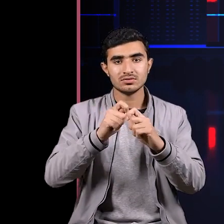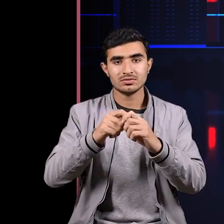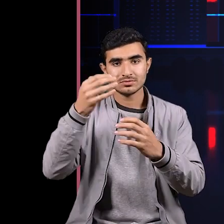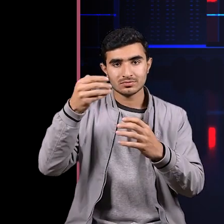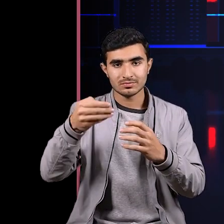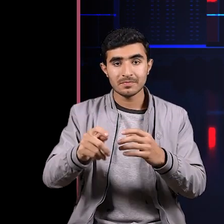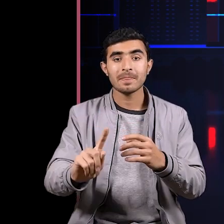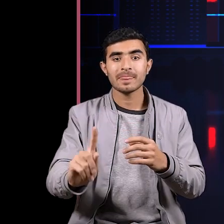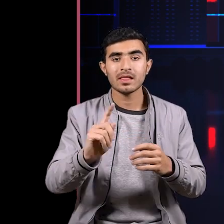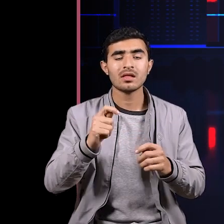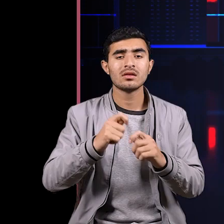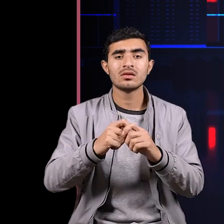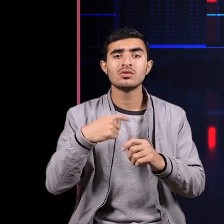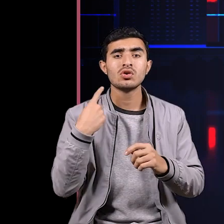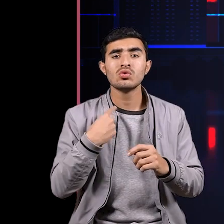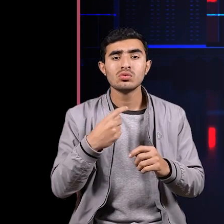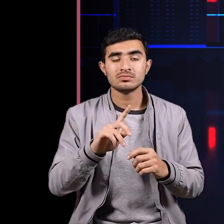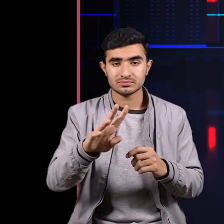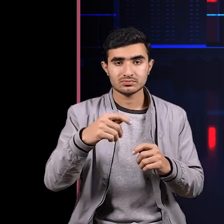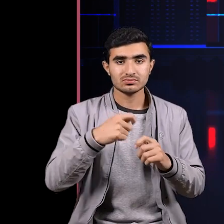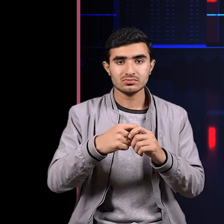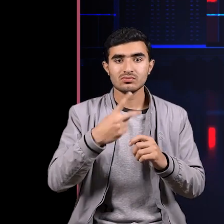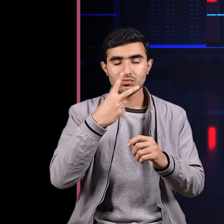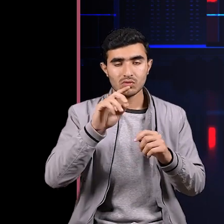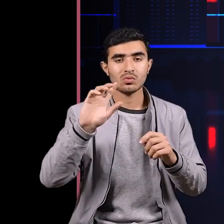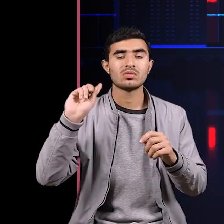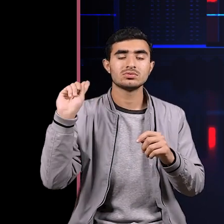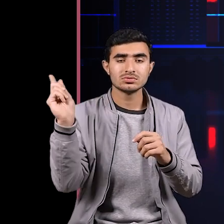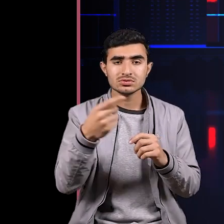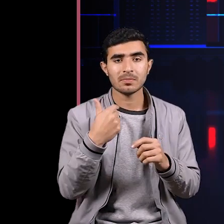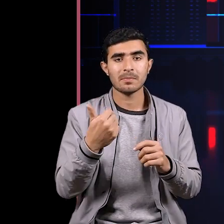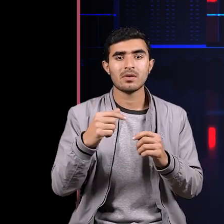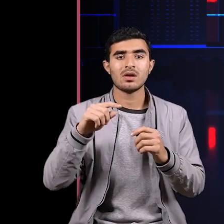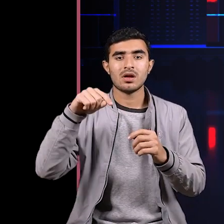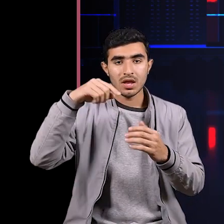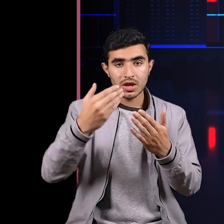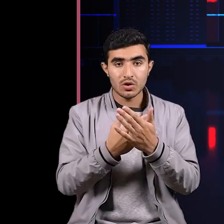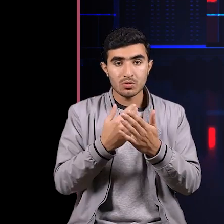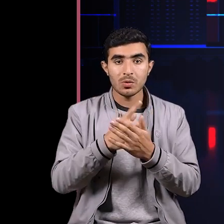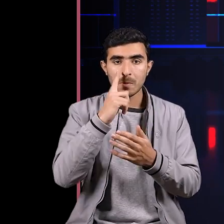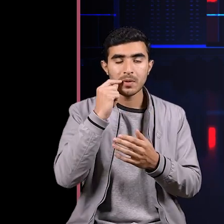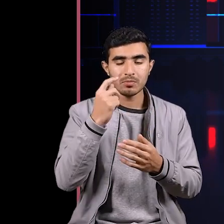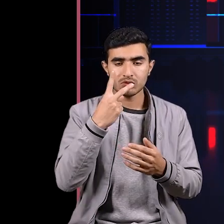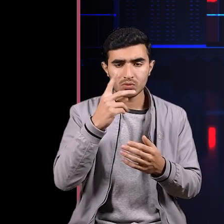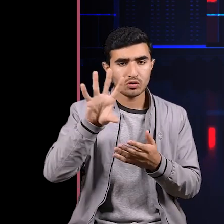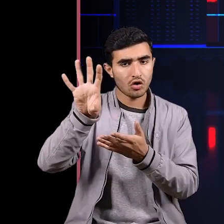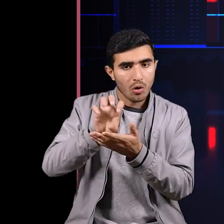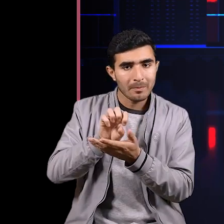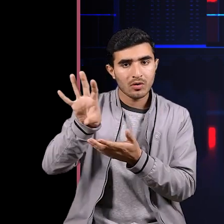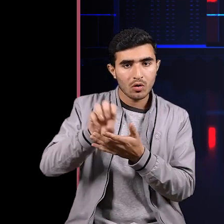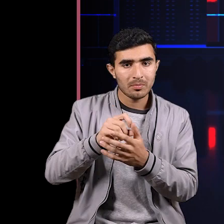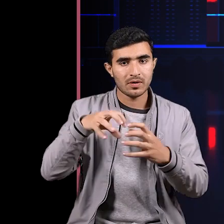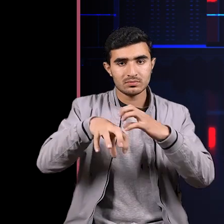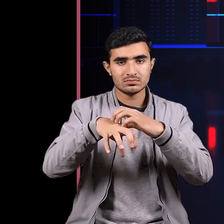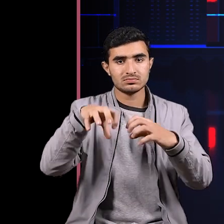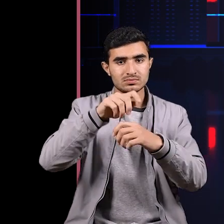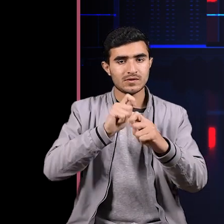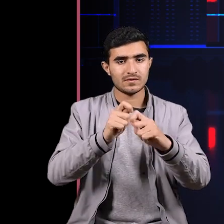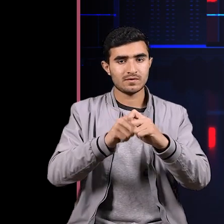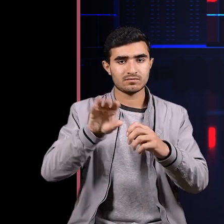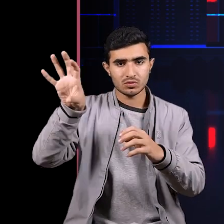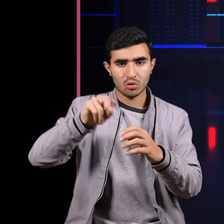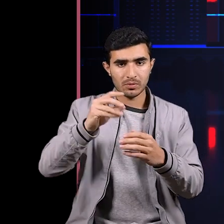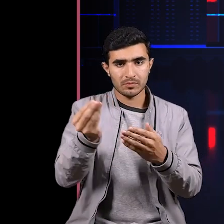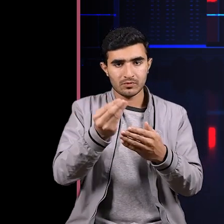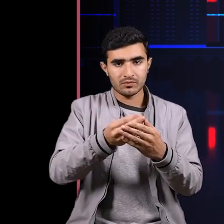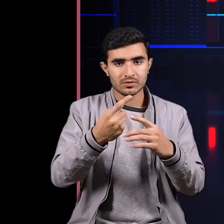से इंफ्रास्ट्रक्चर को होना चाहिए, किस तरीके से कंस्ट्रक्शन होनी चाहिए, तो फिर भी मोहनजोदड़ो का नाम आता है। वहाँ के लोगों की रिवायात, तहजीब आज